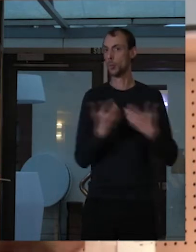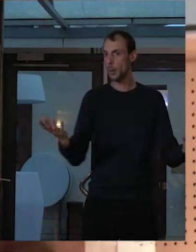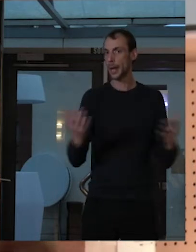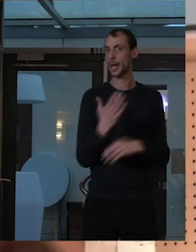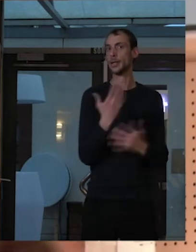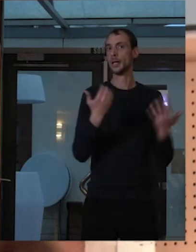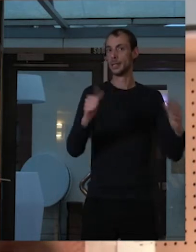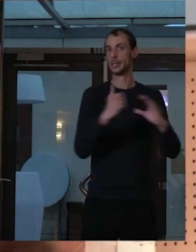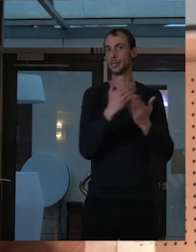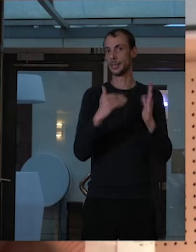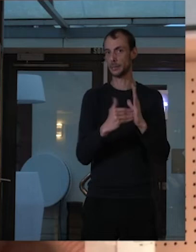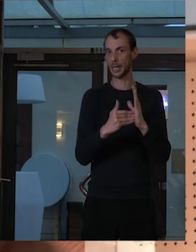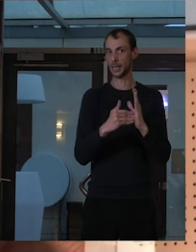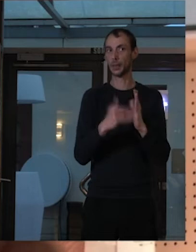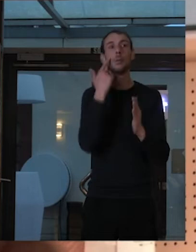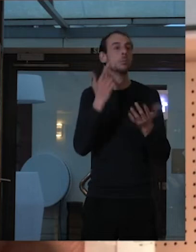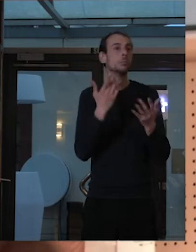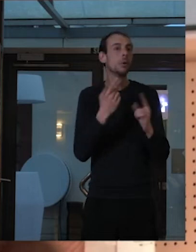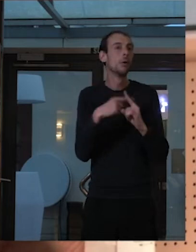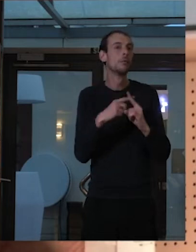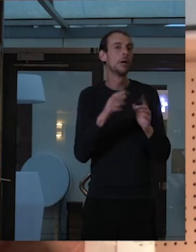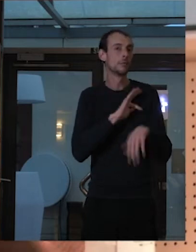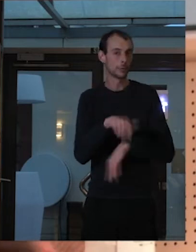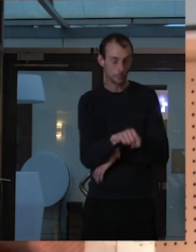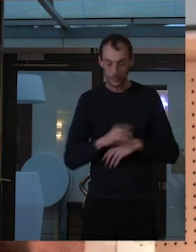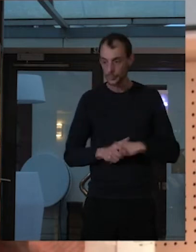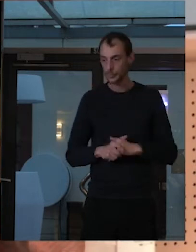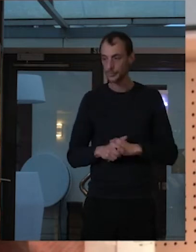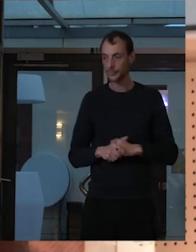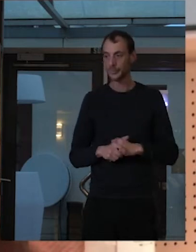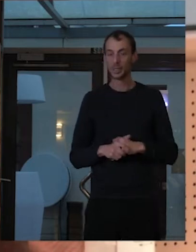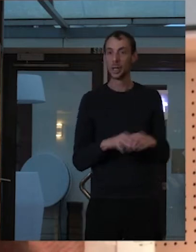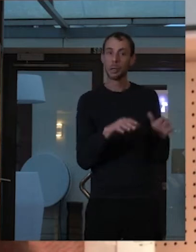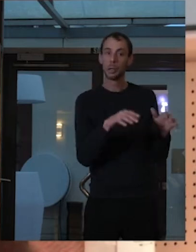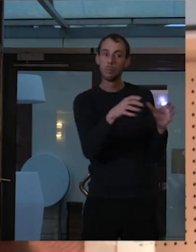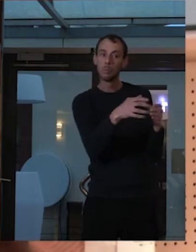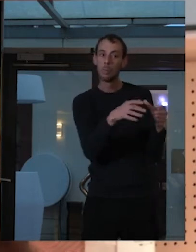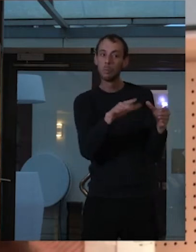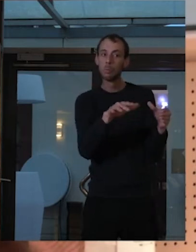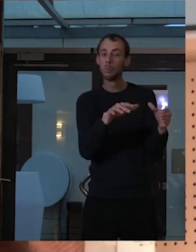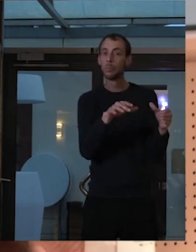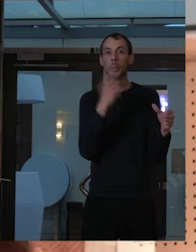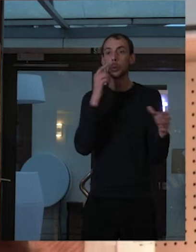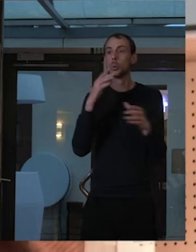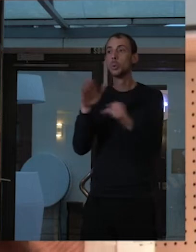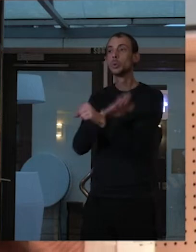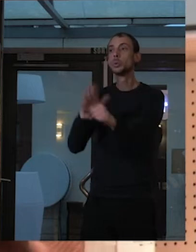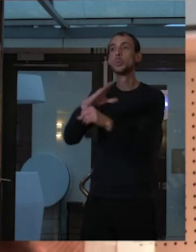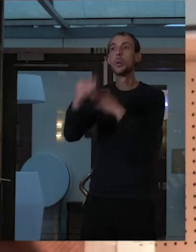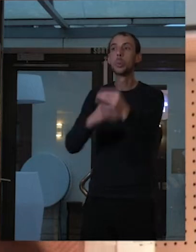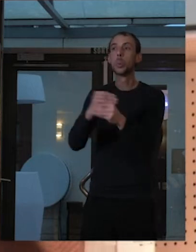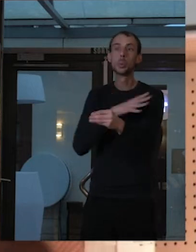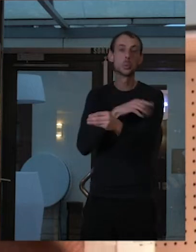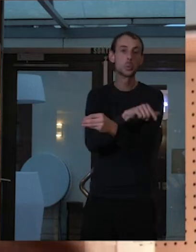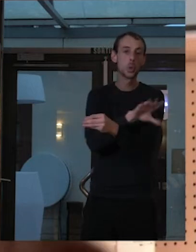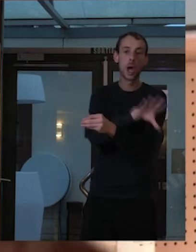bâton dans la fédération française. Il faut savoir que à peu près 20 personnes participent à un championnat du monde en France, donc 20 athlètes